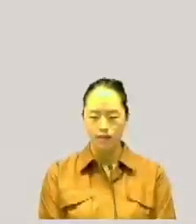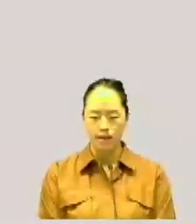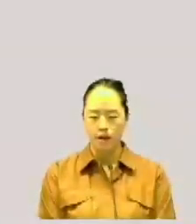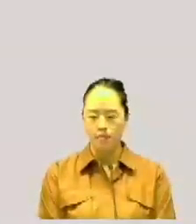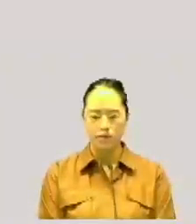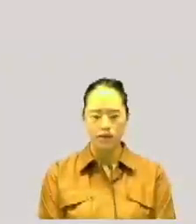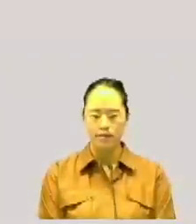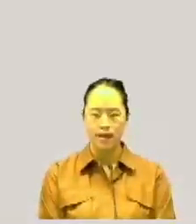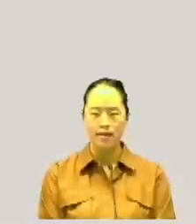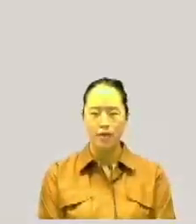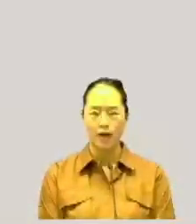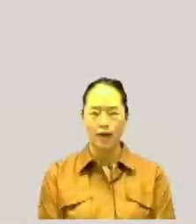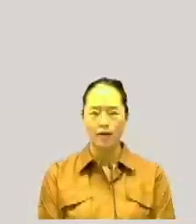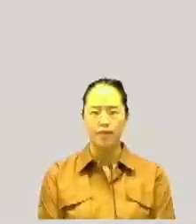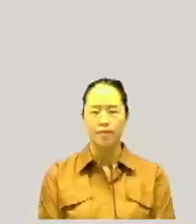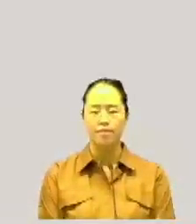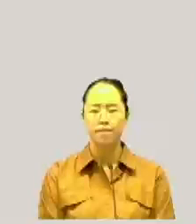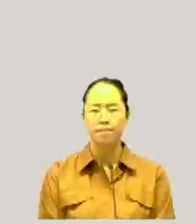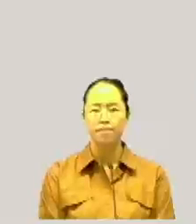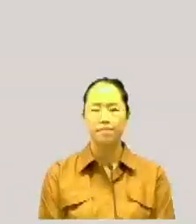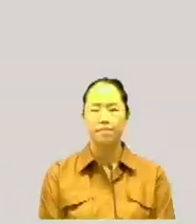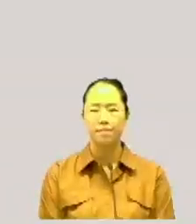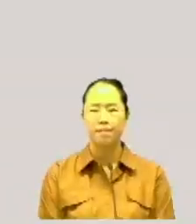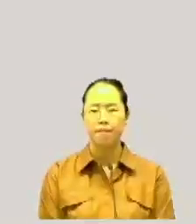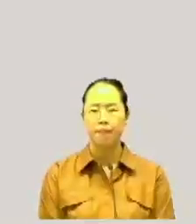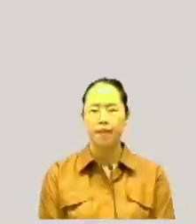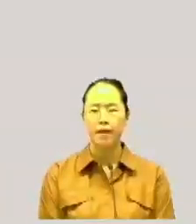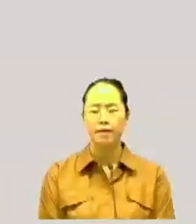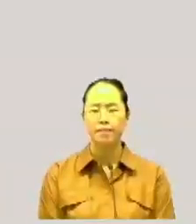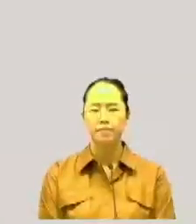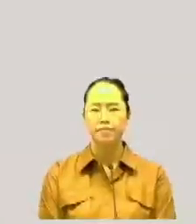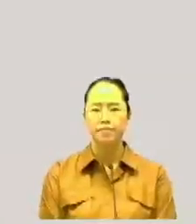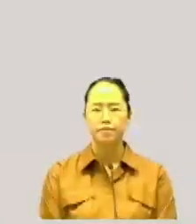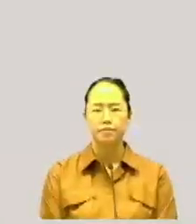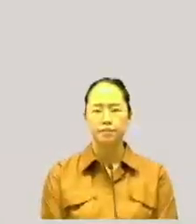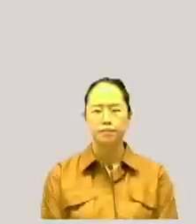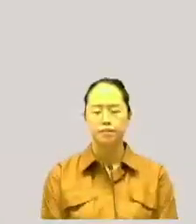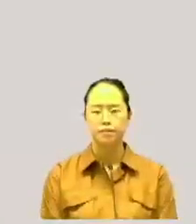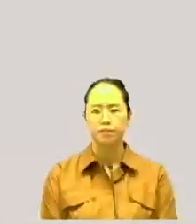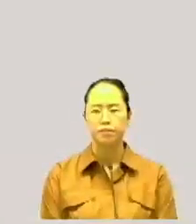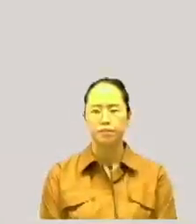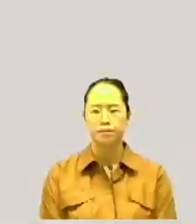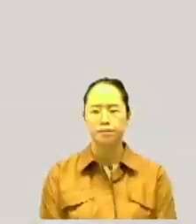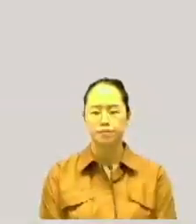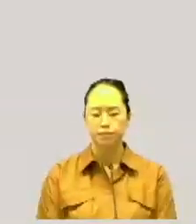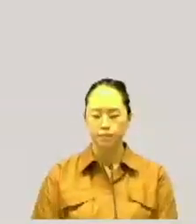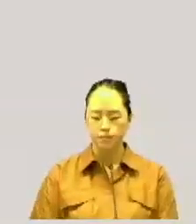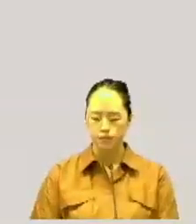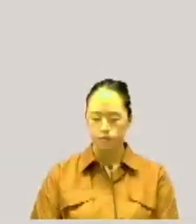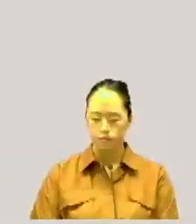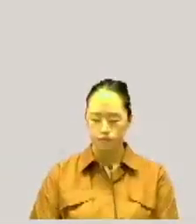什么原因，就相信他吧。然而呢，圣经不是这么说的。